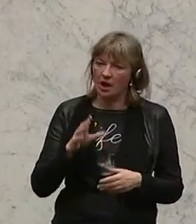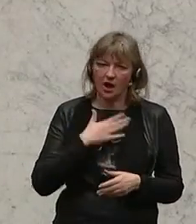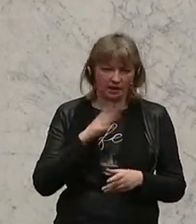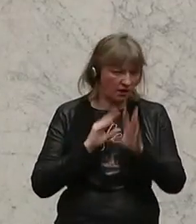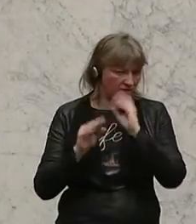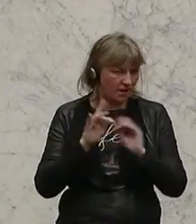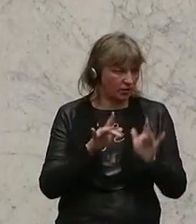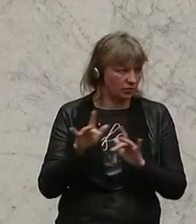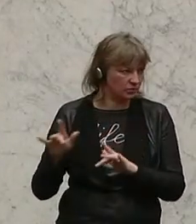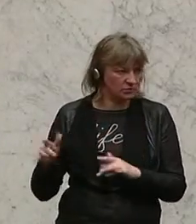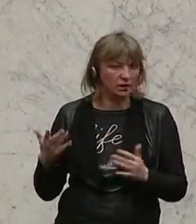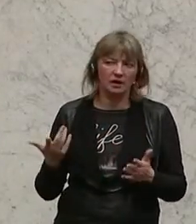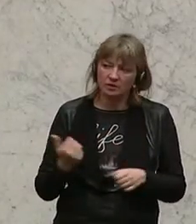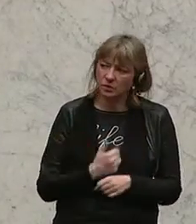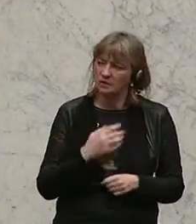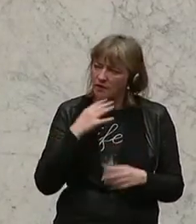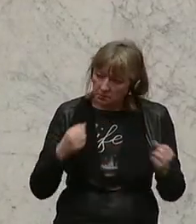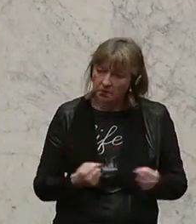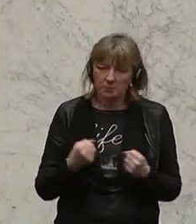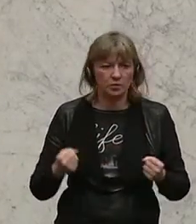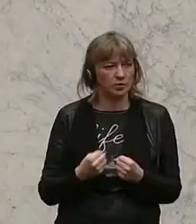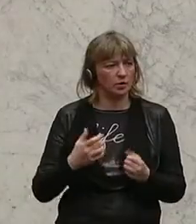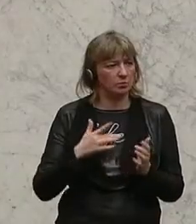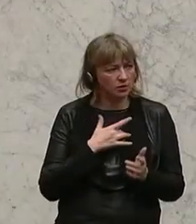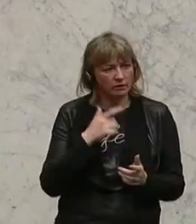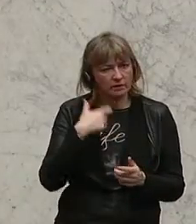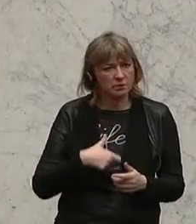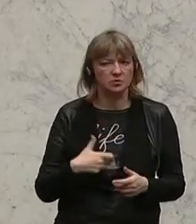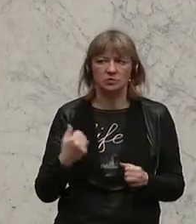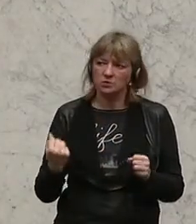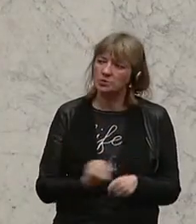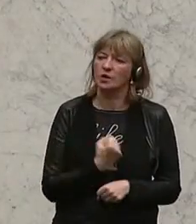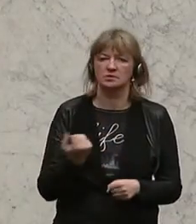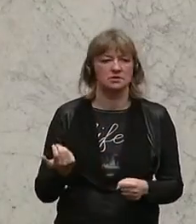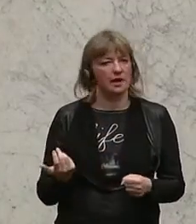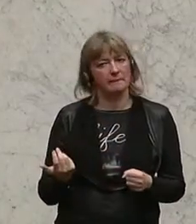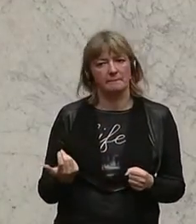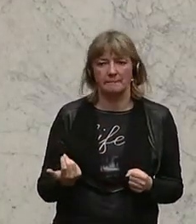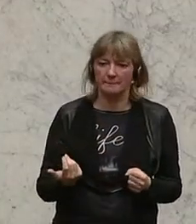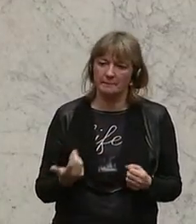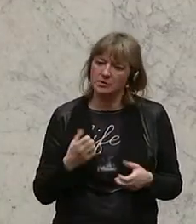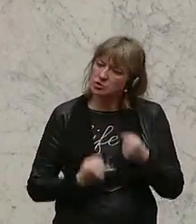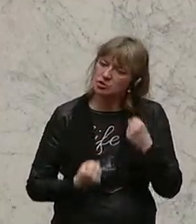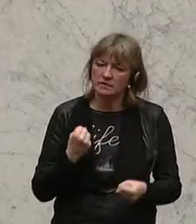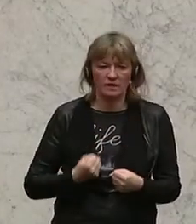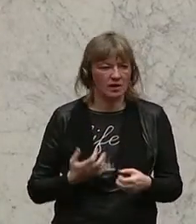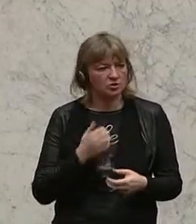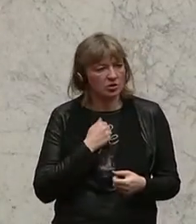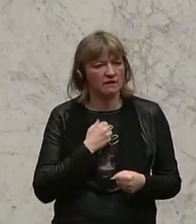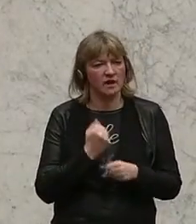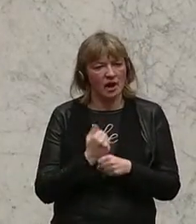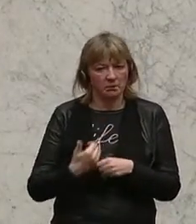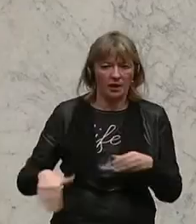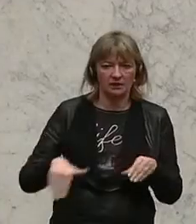Erfahrungen, wo es trotz vieler Bemühungen der Betroffenen selbst es sehr schwer zu schaffen ist, wieder in